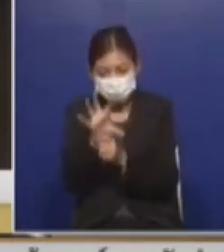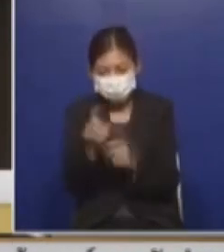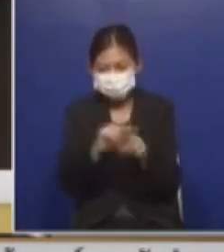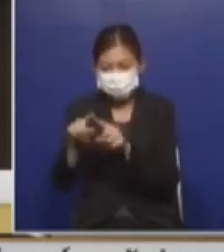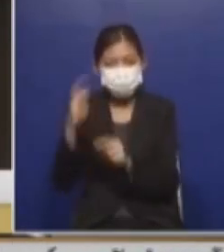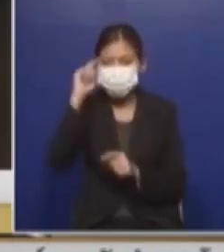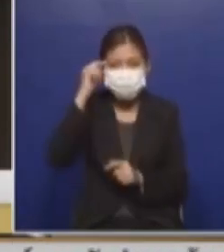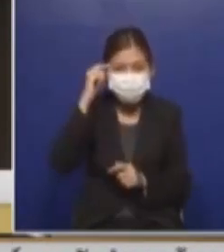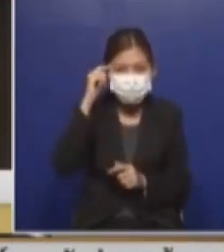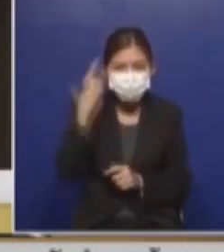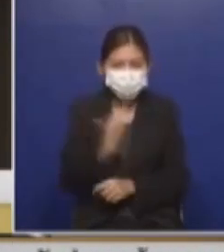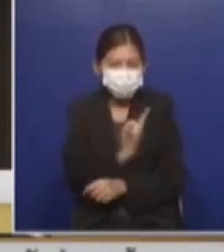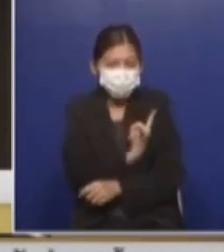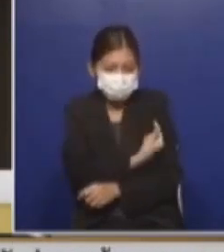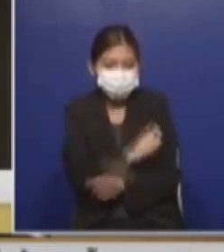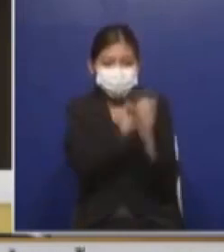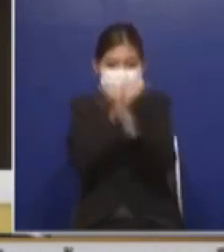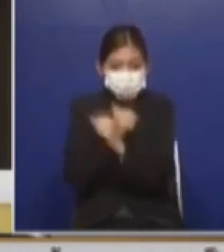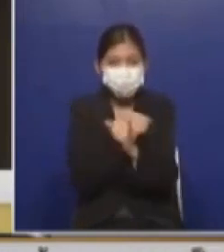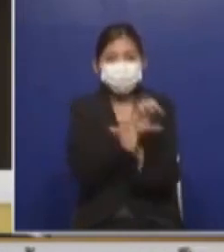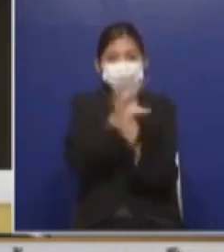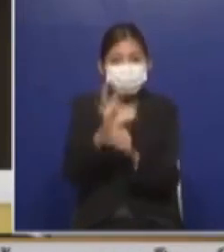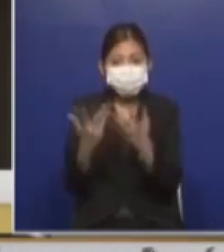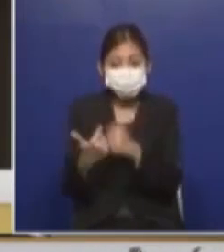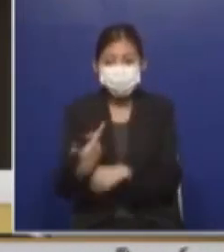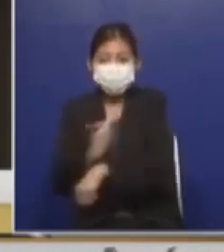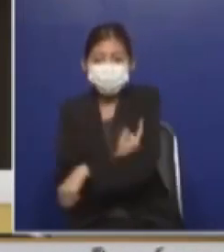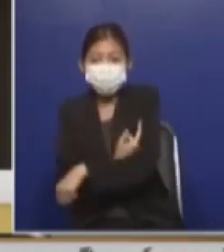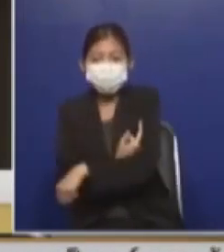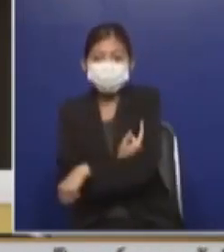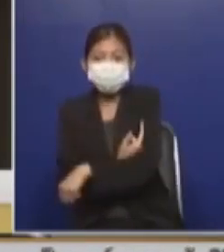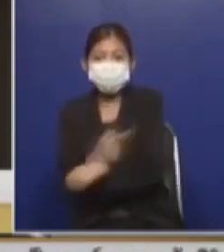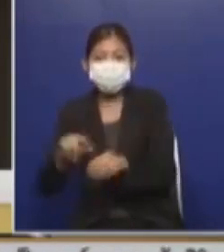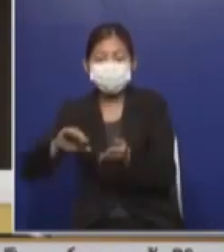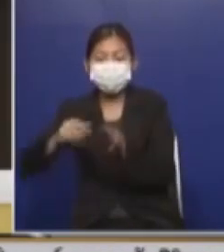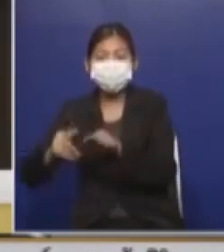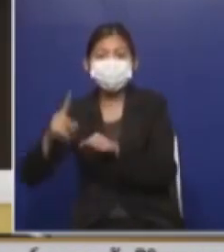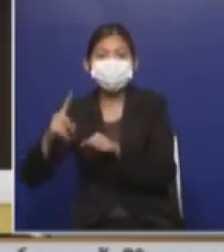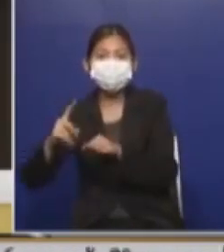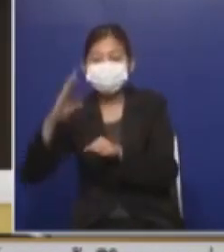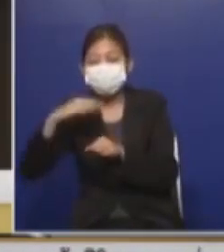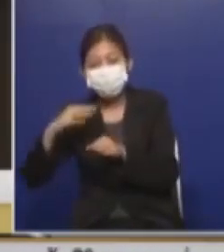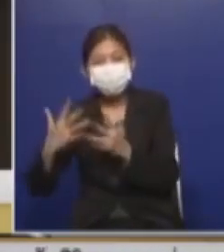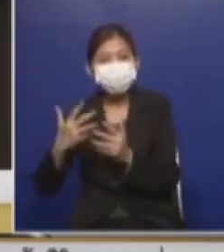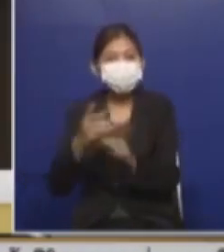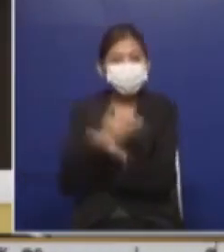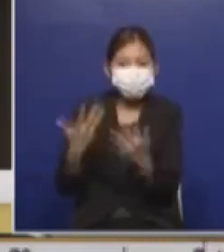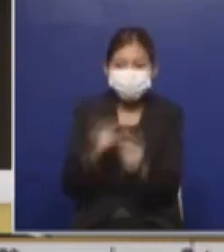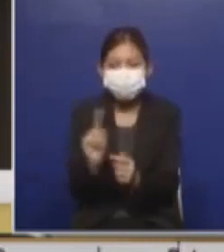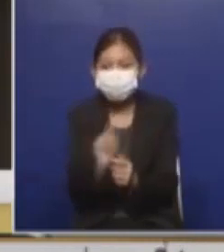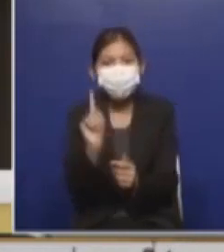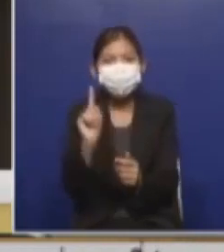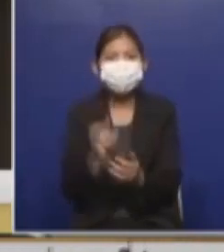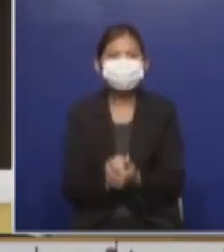ได้วัคซีนหรือฟอร์มาลีนก่อนกันคนที่ทำมาค้าขายผู้ประกอบการรายย่อย SME ยิ่งทำยิ่งมีแต่หนี้มีแต่เจ๊ง